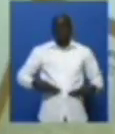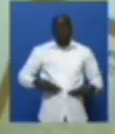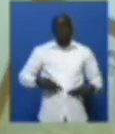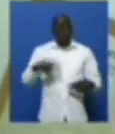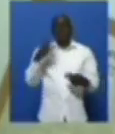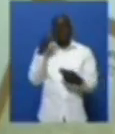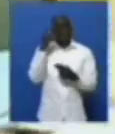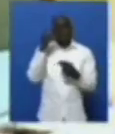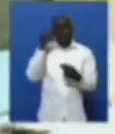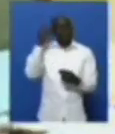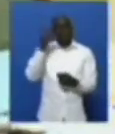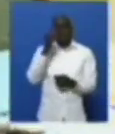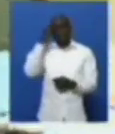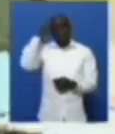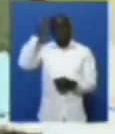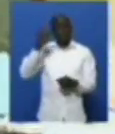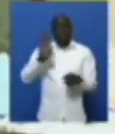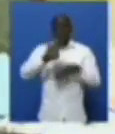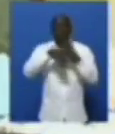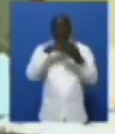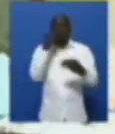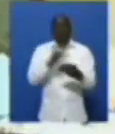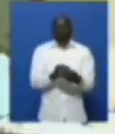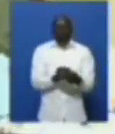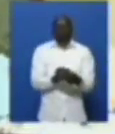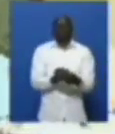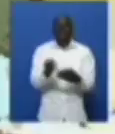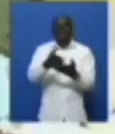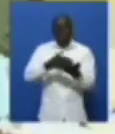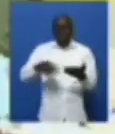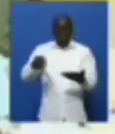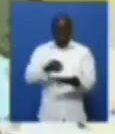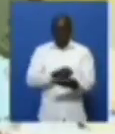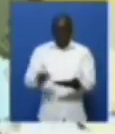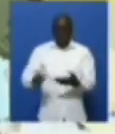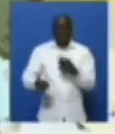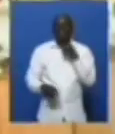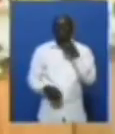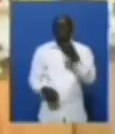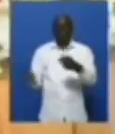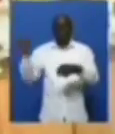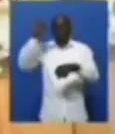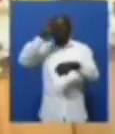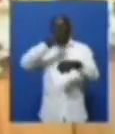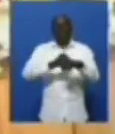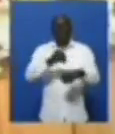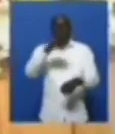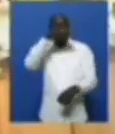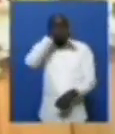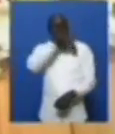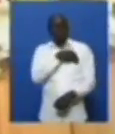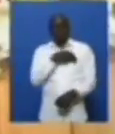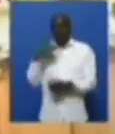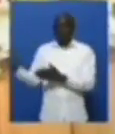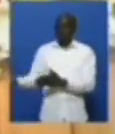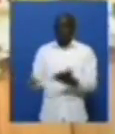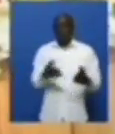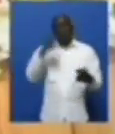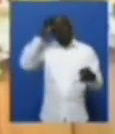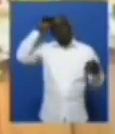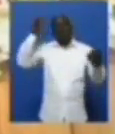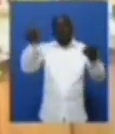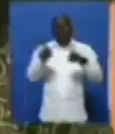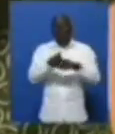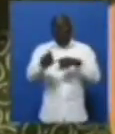forçait l'admiration. Et l'homme, selon certains écrits, se disait investi d'une mission, amener ses frères à un monde moderne, un